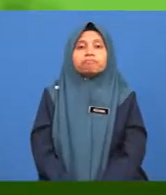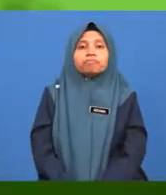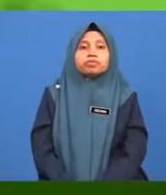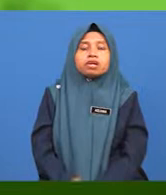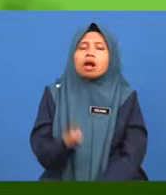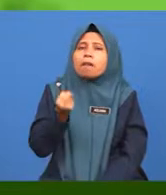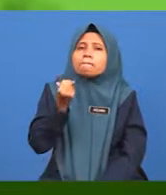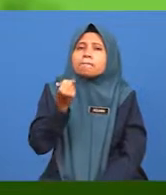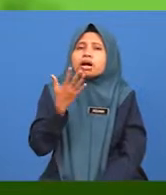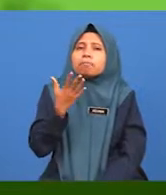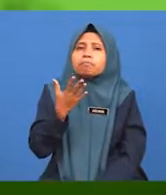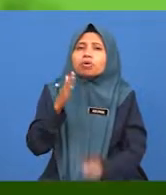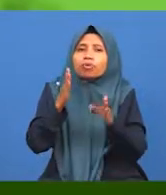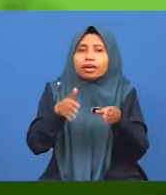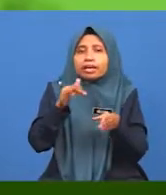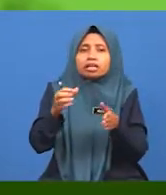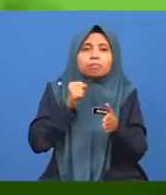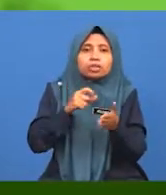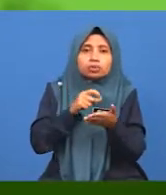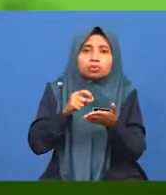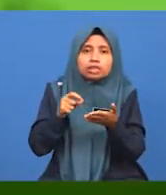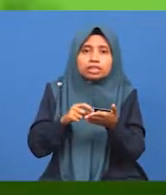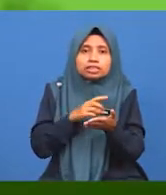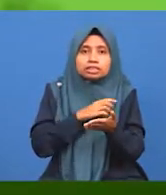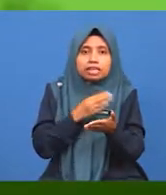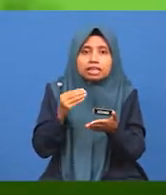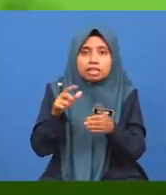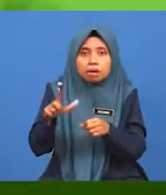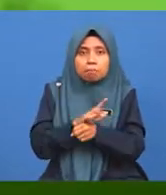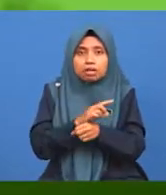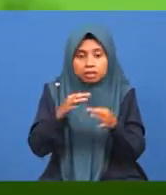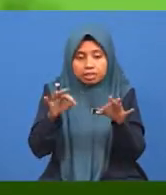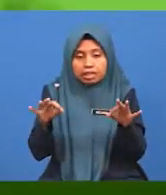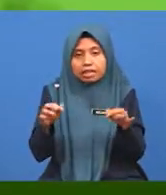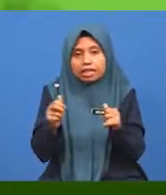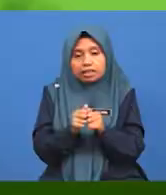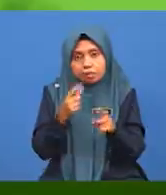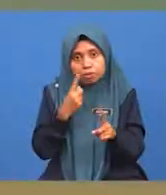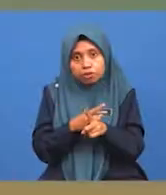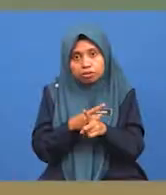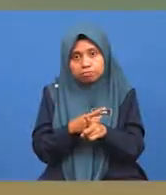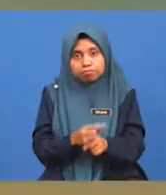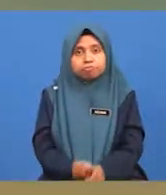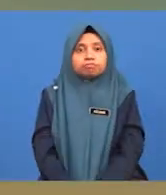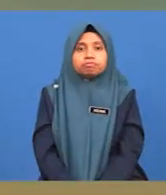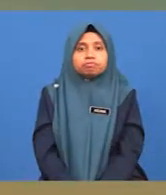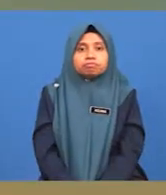Berapa ramaikah yang dapat menulis dan melengkapkan ayat dengan tepat?